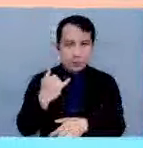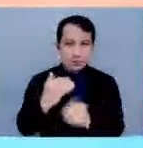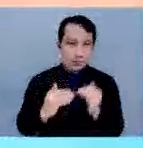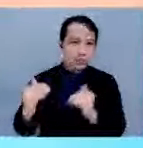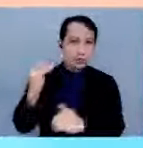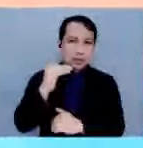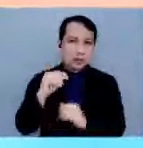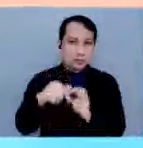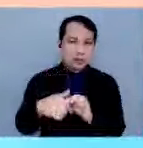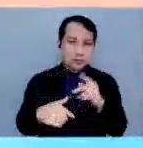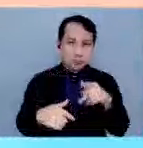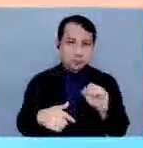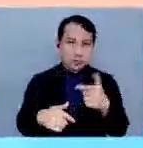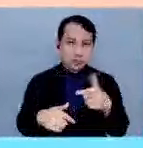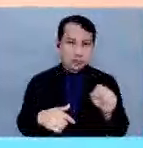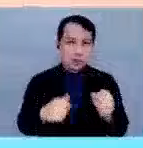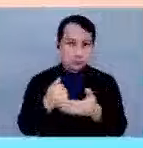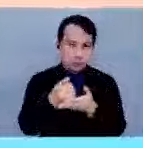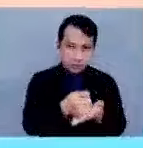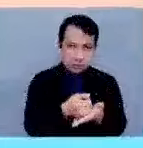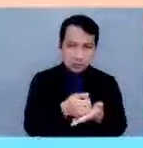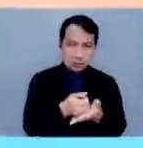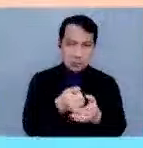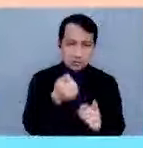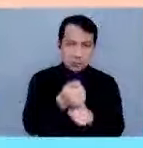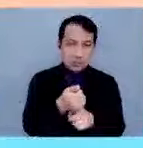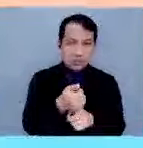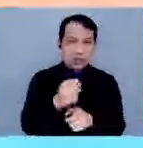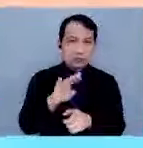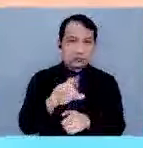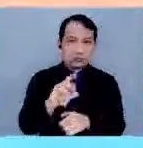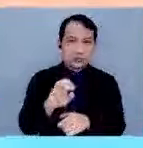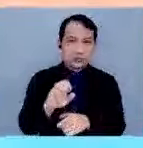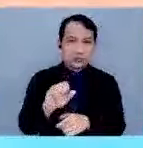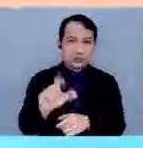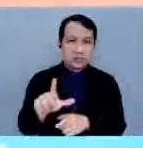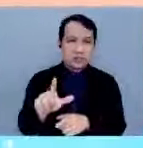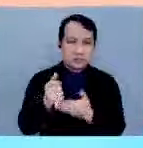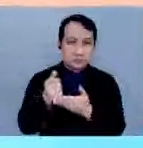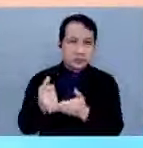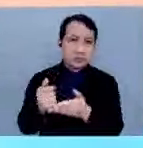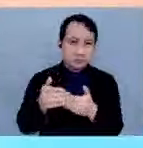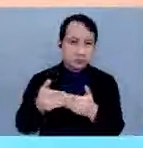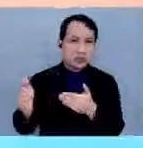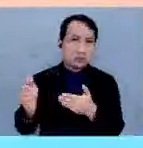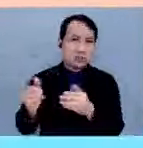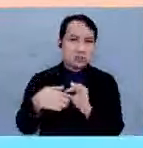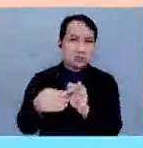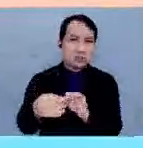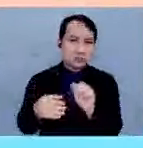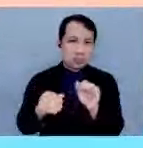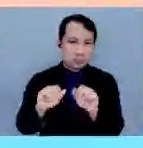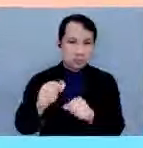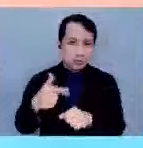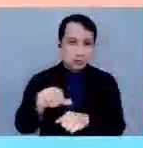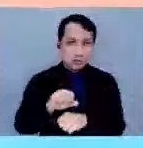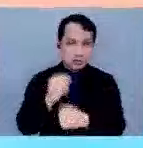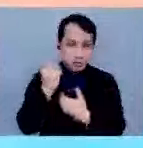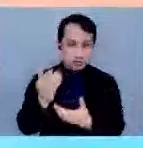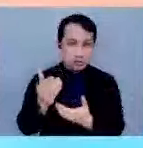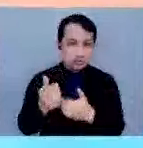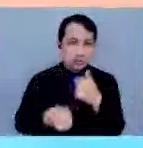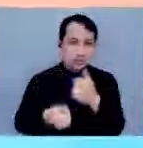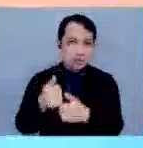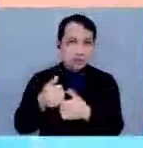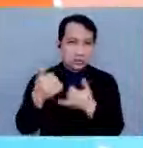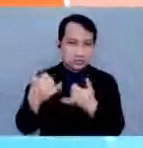ang Petrogas sa tulong ng mga atake ni Brooke Van Sickle. Nagtuloy-tuloy na ang momentum ng Angels hanggang sa ma-sweep ang laro.